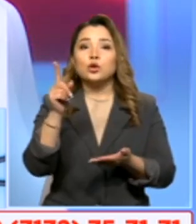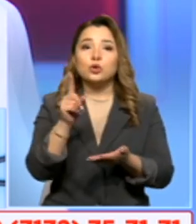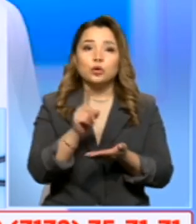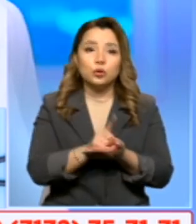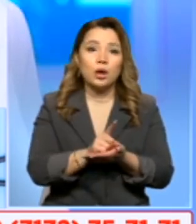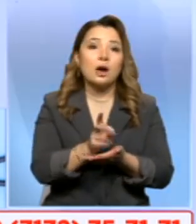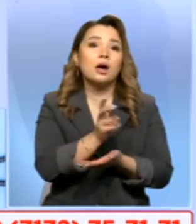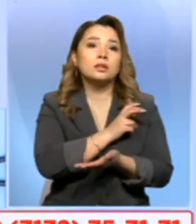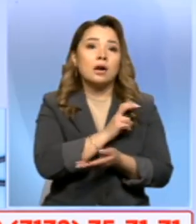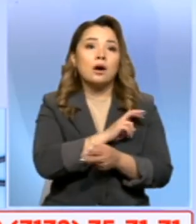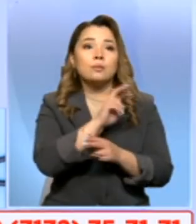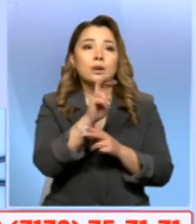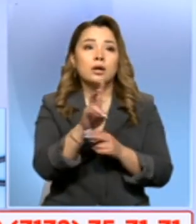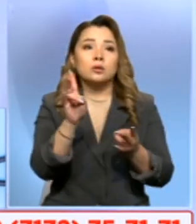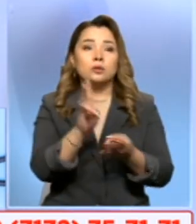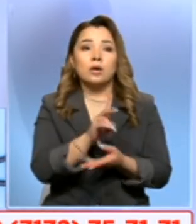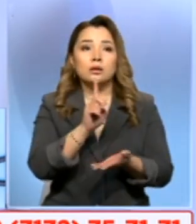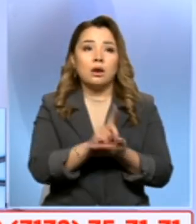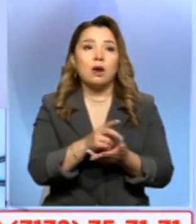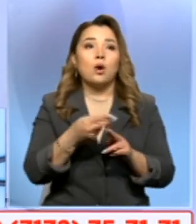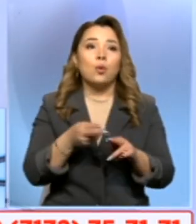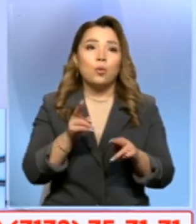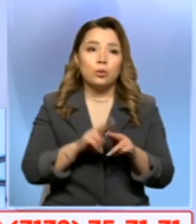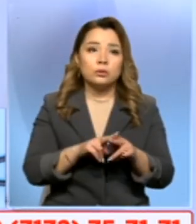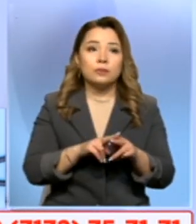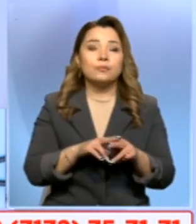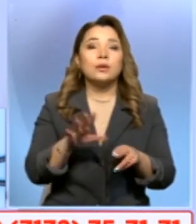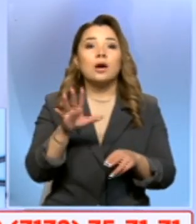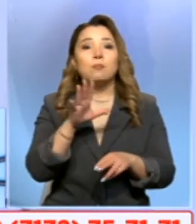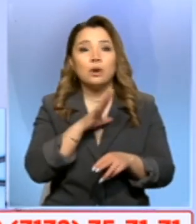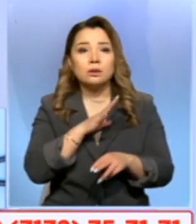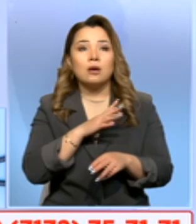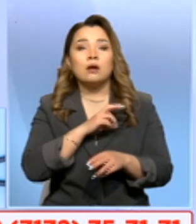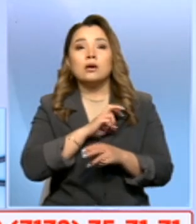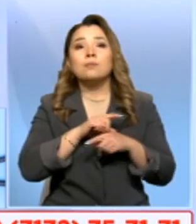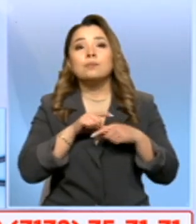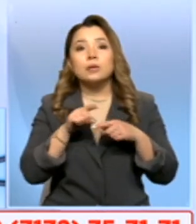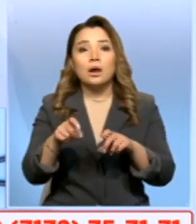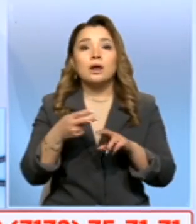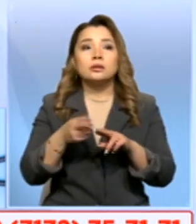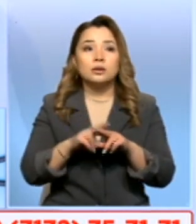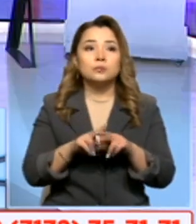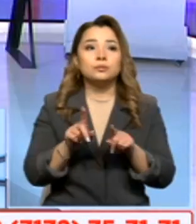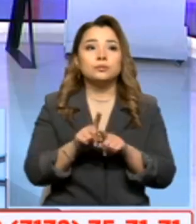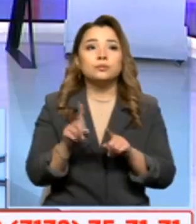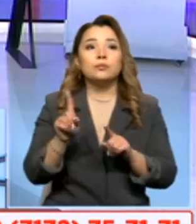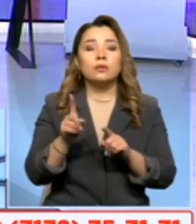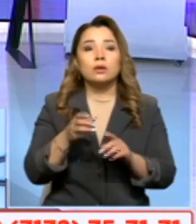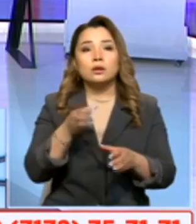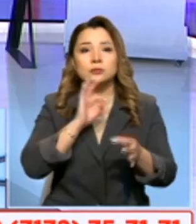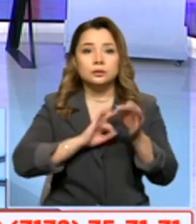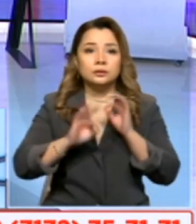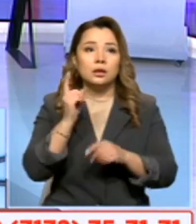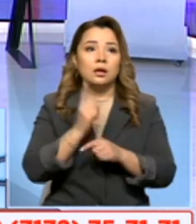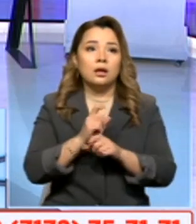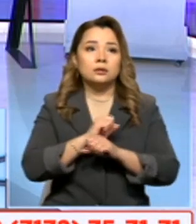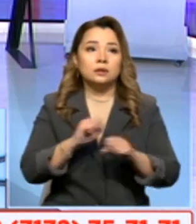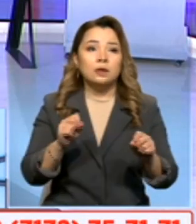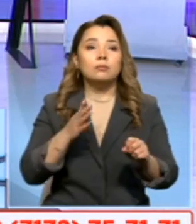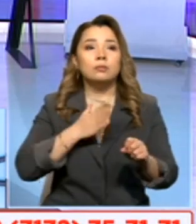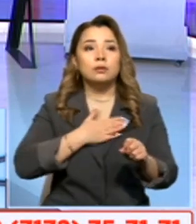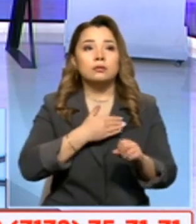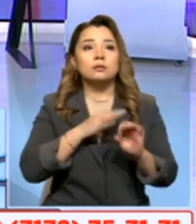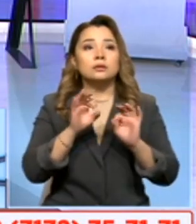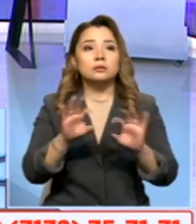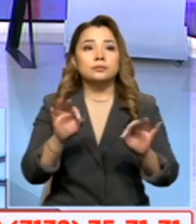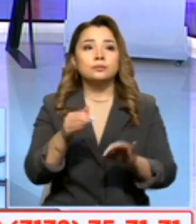түрде дәрігеріңізге барыңыз. А, осы болды деп, жүгіріп барып, нені ішуге болмайды. Енді мен